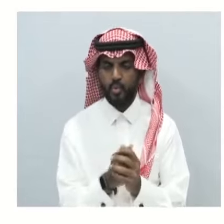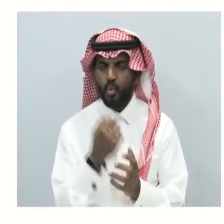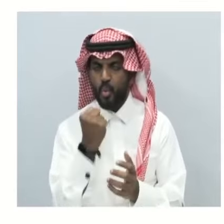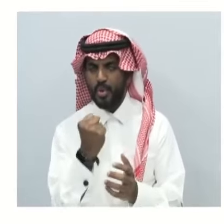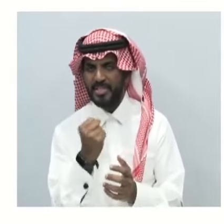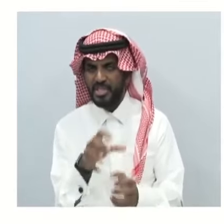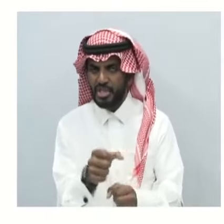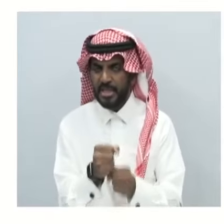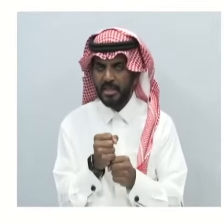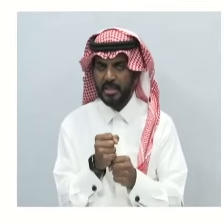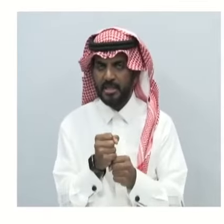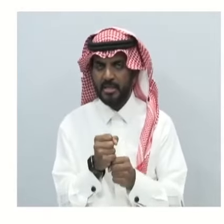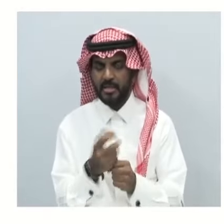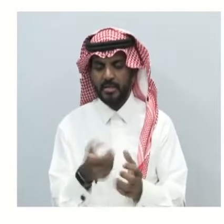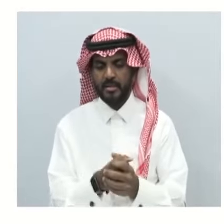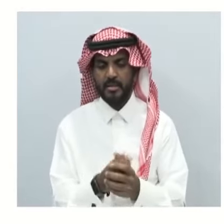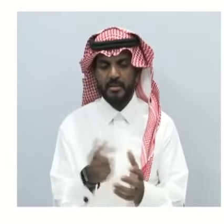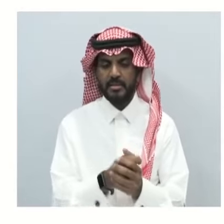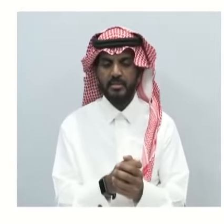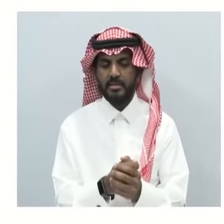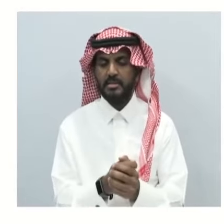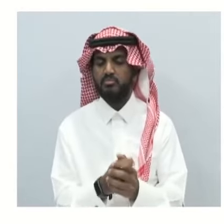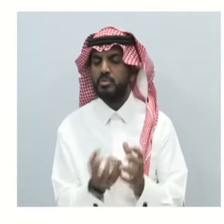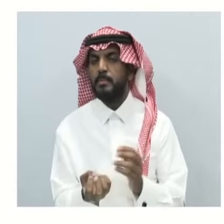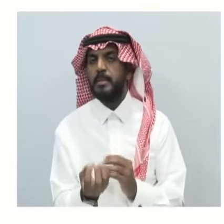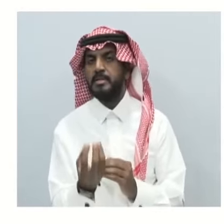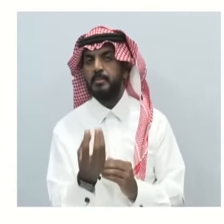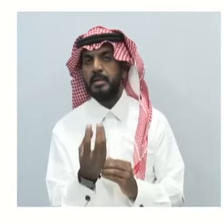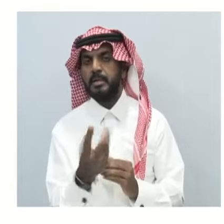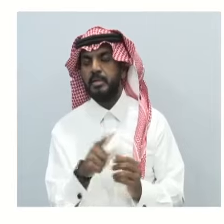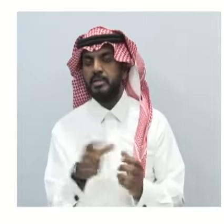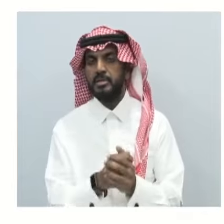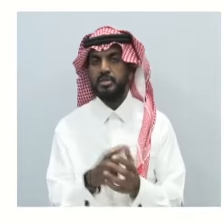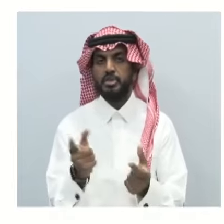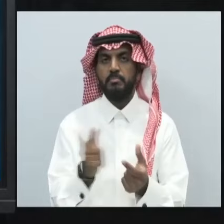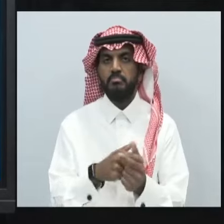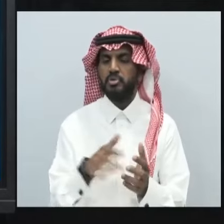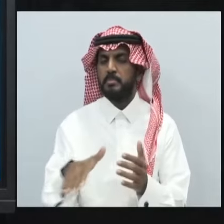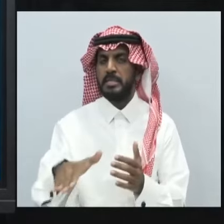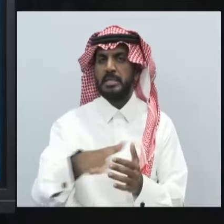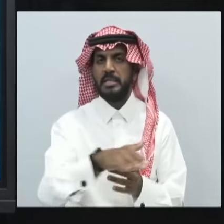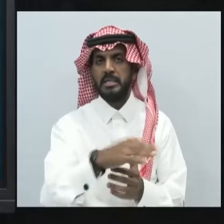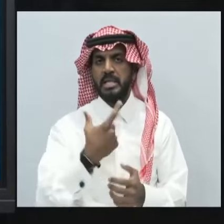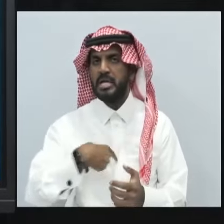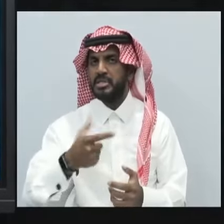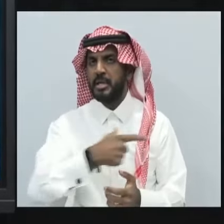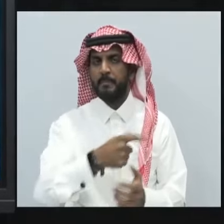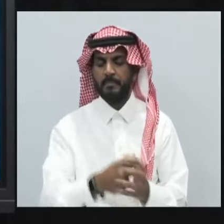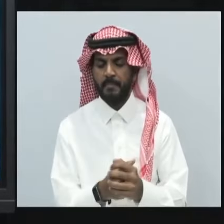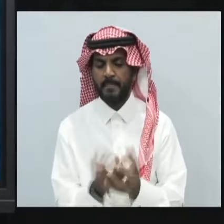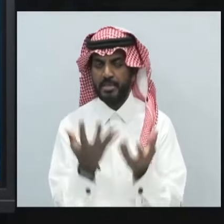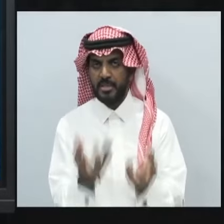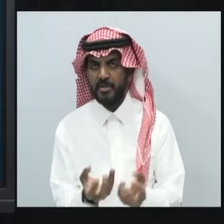شد او سحب تنشا بين جميع الاجسام الجاذبيه طالبتي عندما